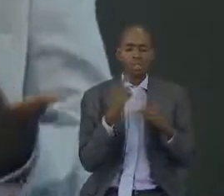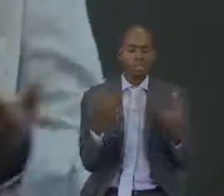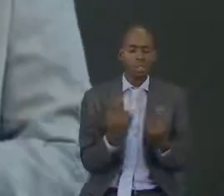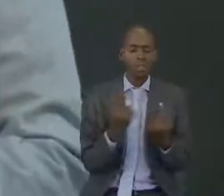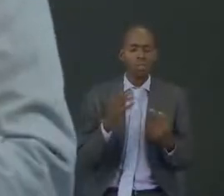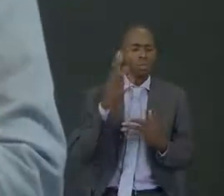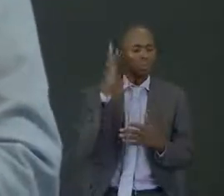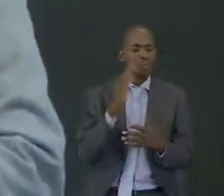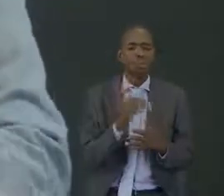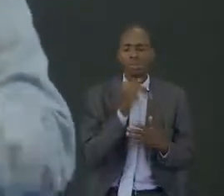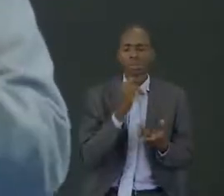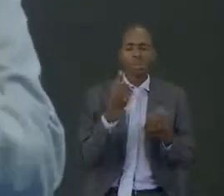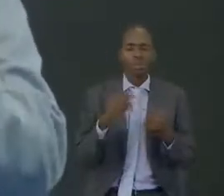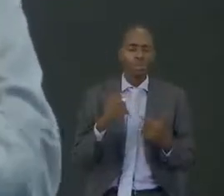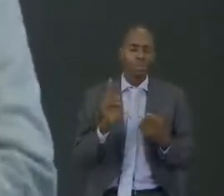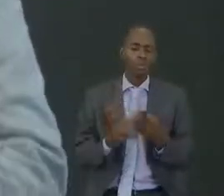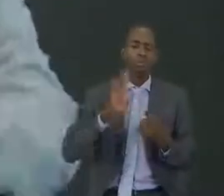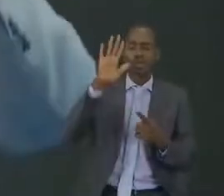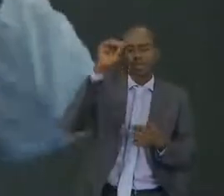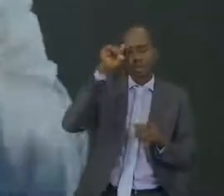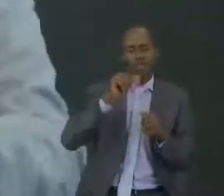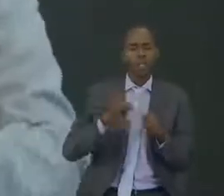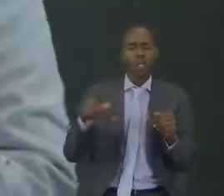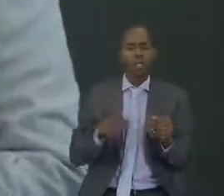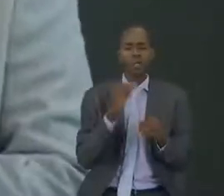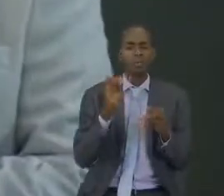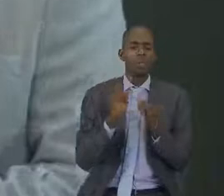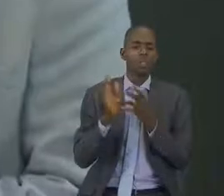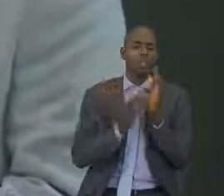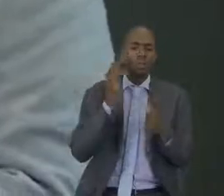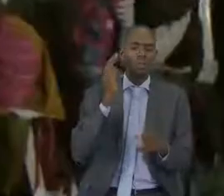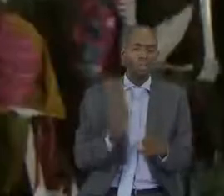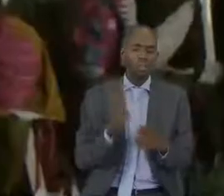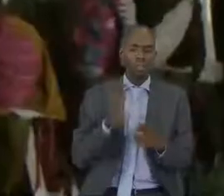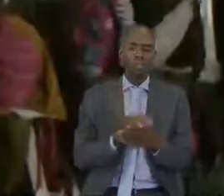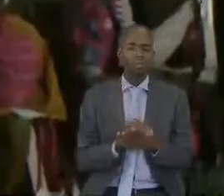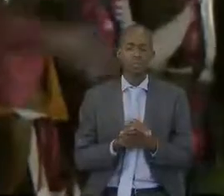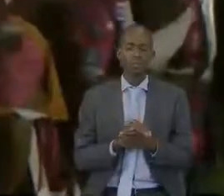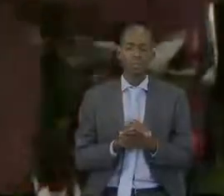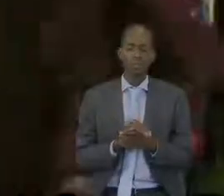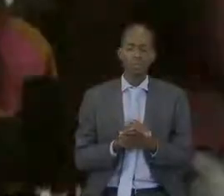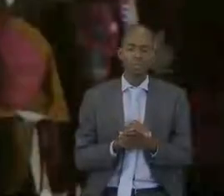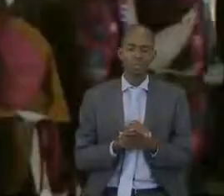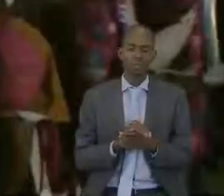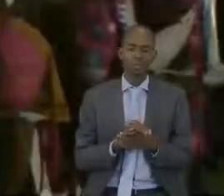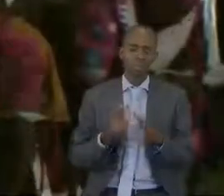pour que les péchés ne viennent plus dans leur souvenir au nom de Jésus.